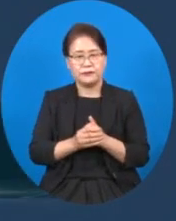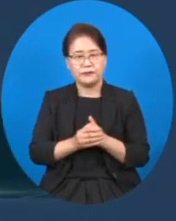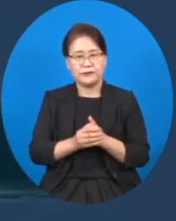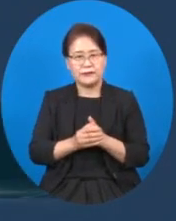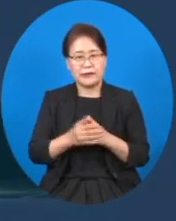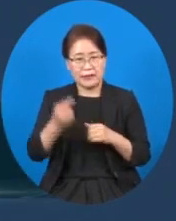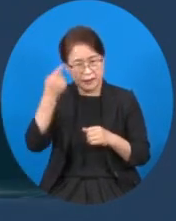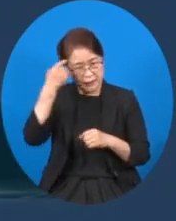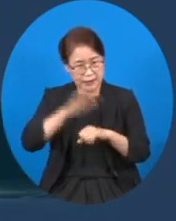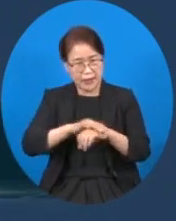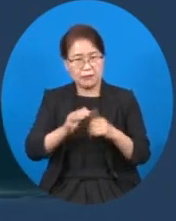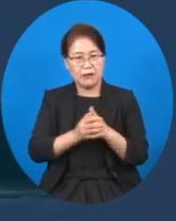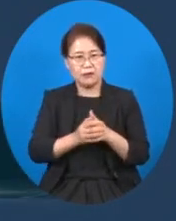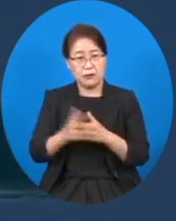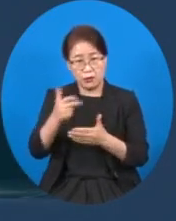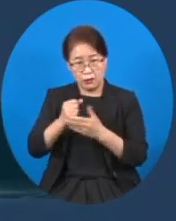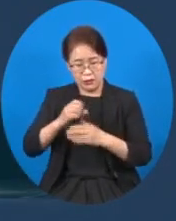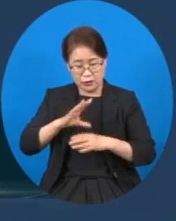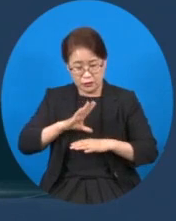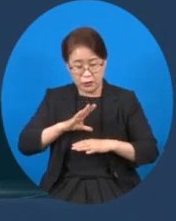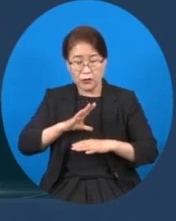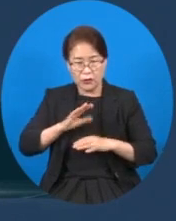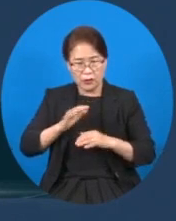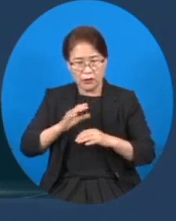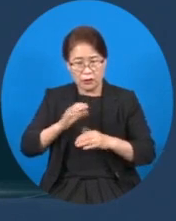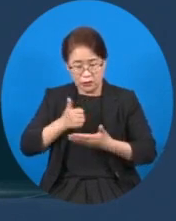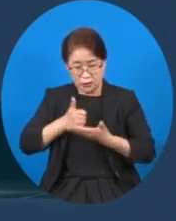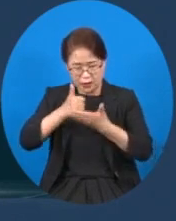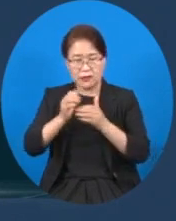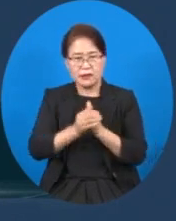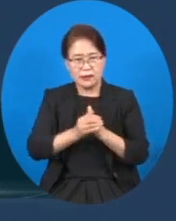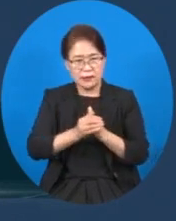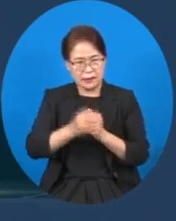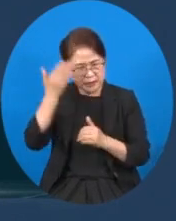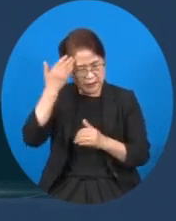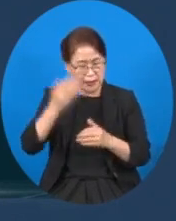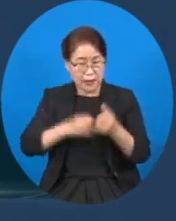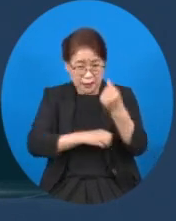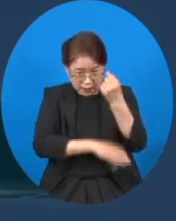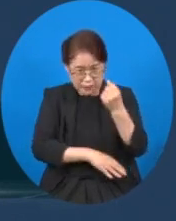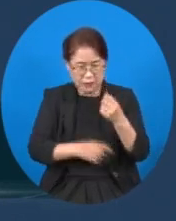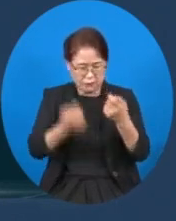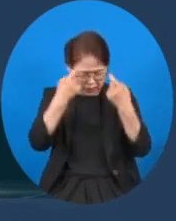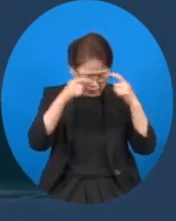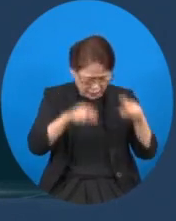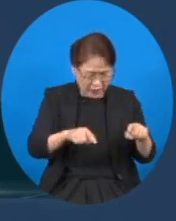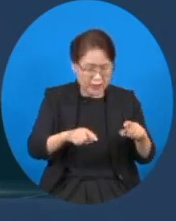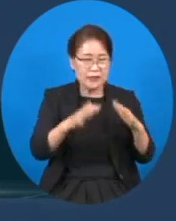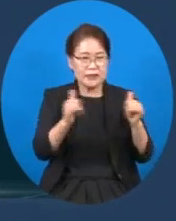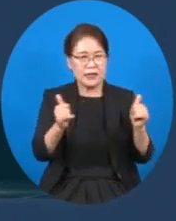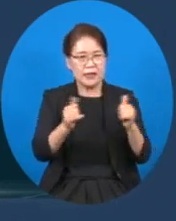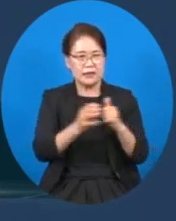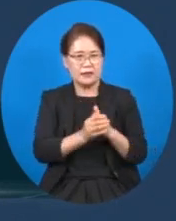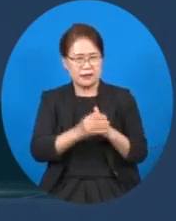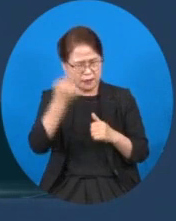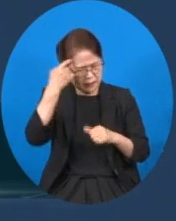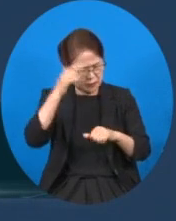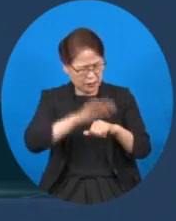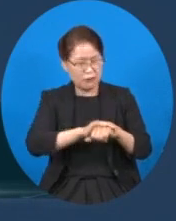같이요. 여호와를 경외하는 것이 지식의 근본이거늘 미련한 자는 지혜와 훈계를